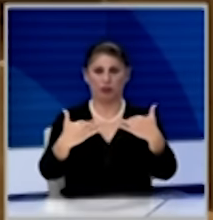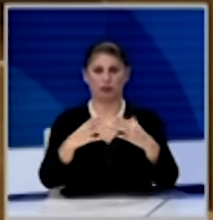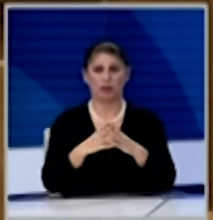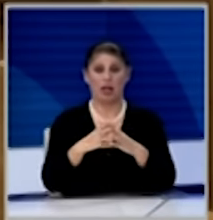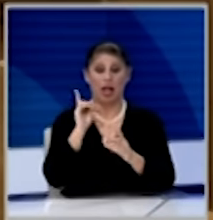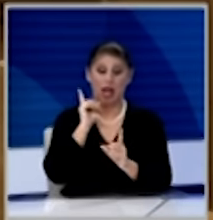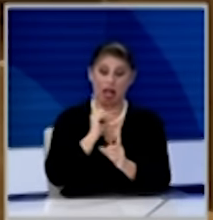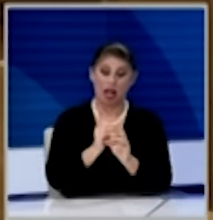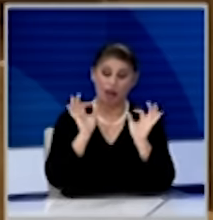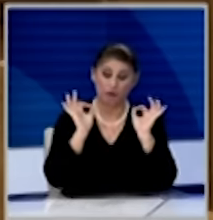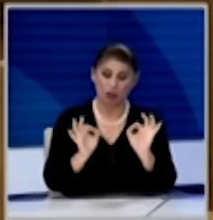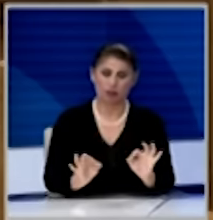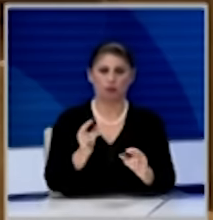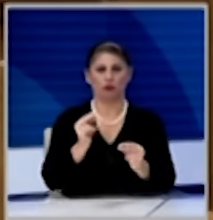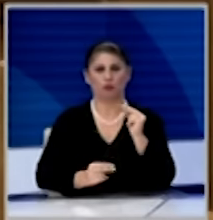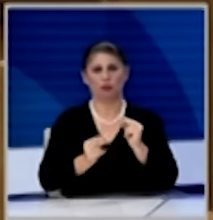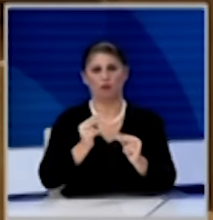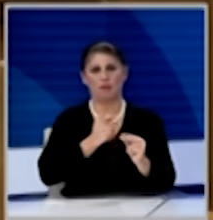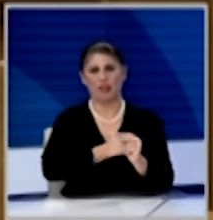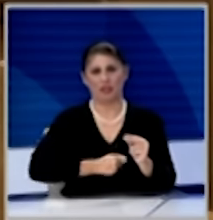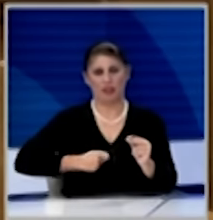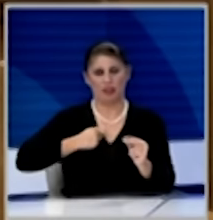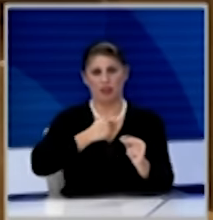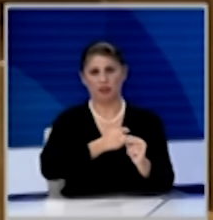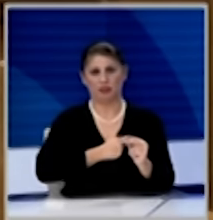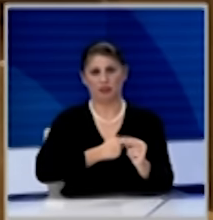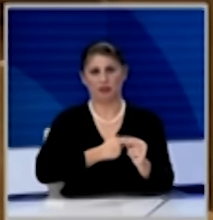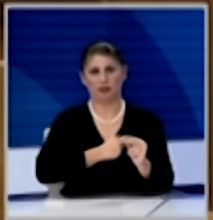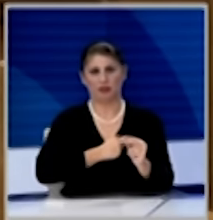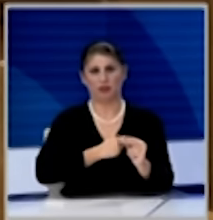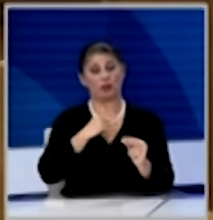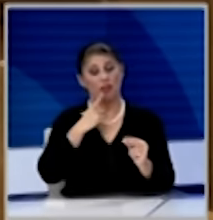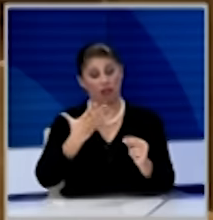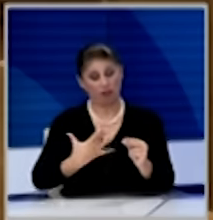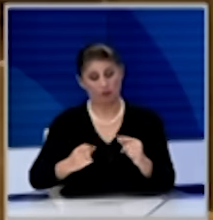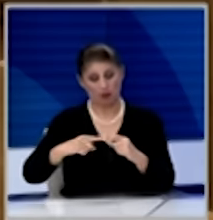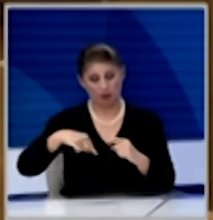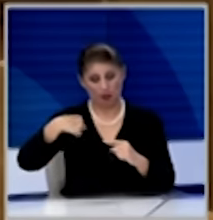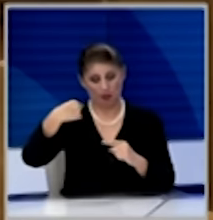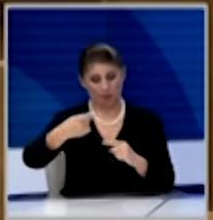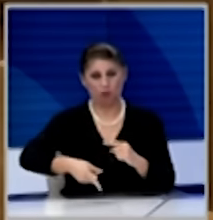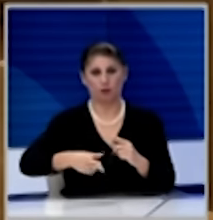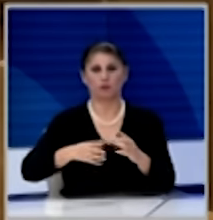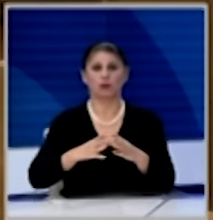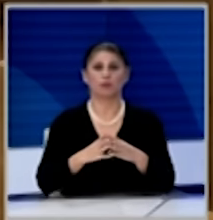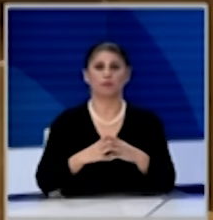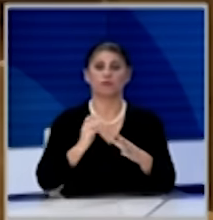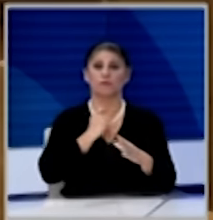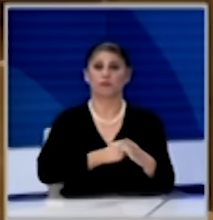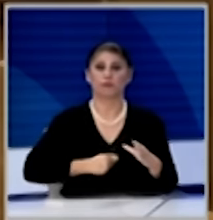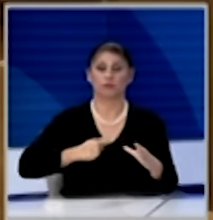αυτό ακριβώς είναι το πρόβλημα ότι δυστυχώς θα υπάρξει και επόμενη φορά δηλαδή